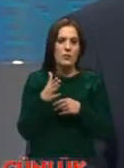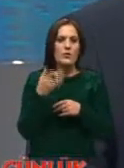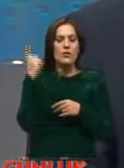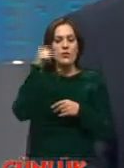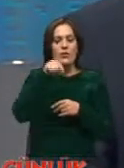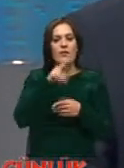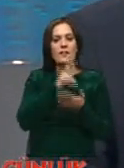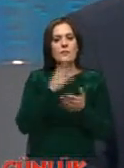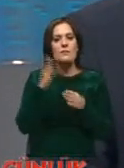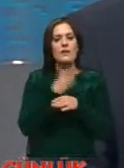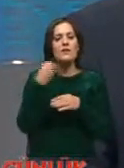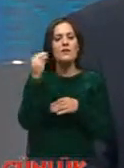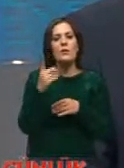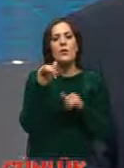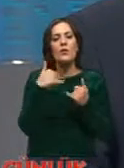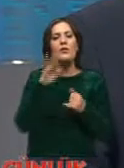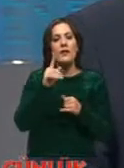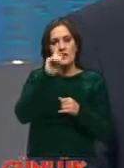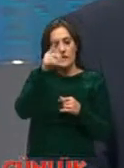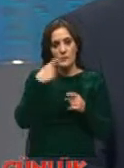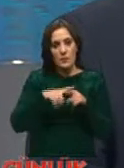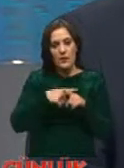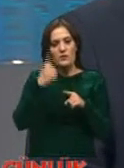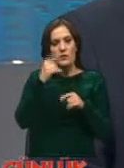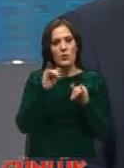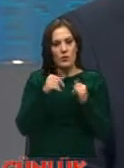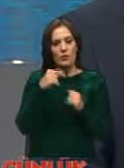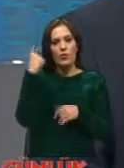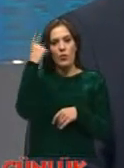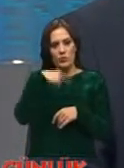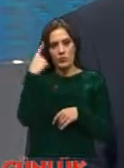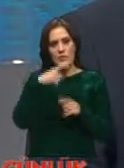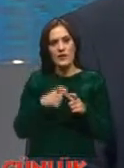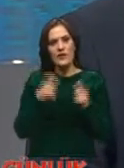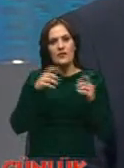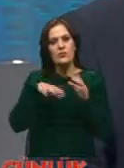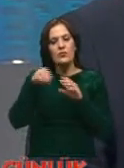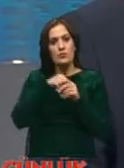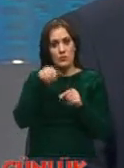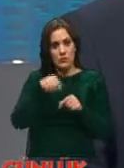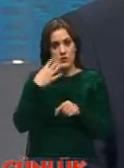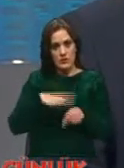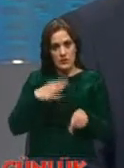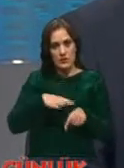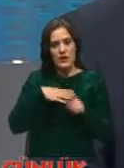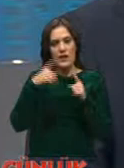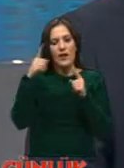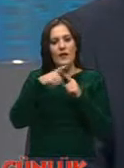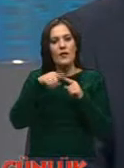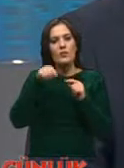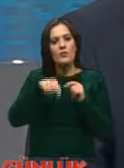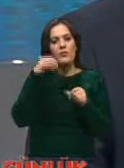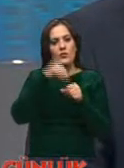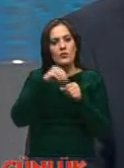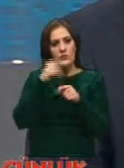kesinlikle pazara sunulan bir oyun değil. Sadece paylaşılan bir oyun. O anlamda geliştirici grup bunu isterse telifi ve şey